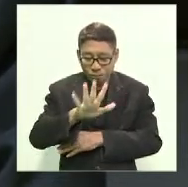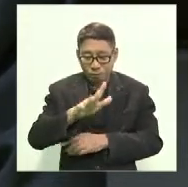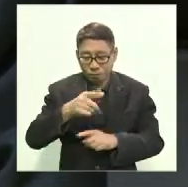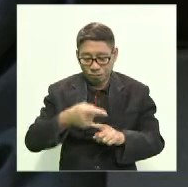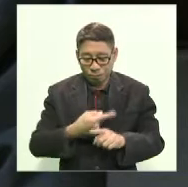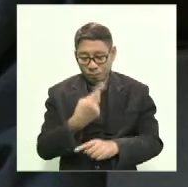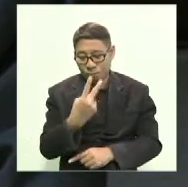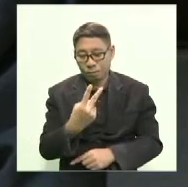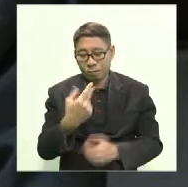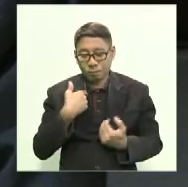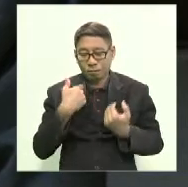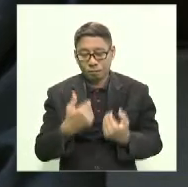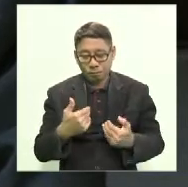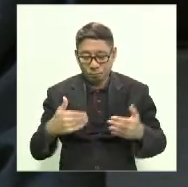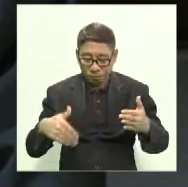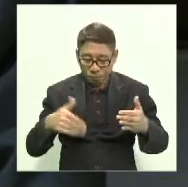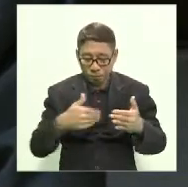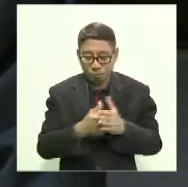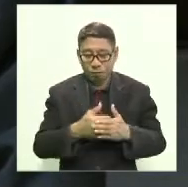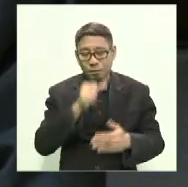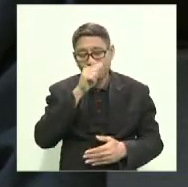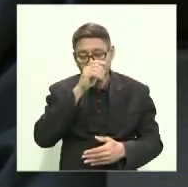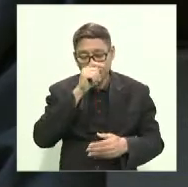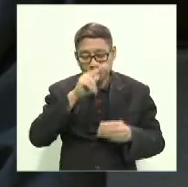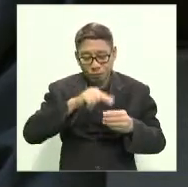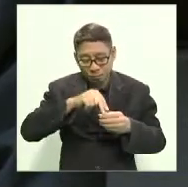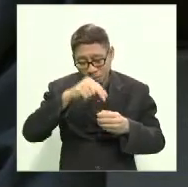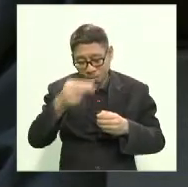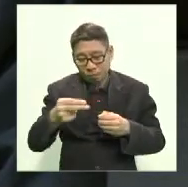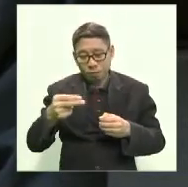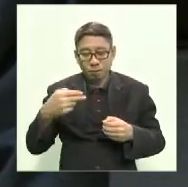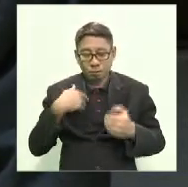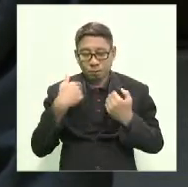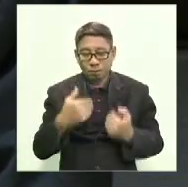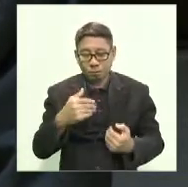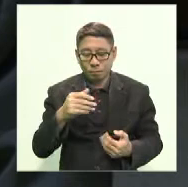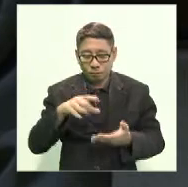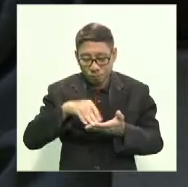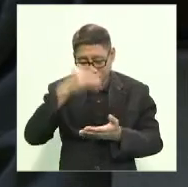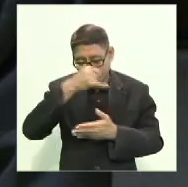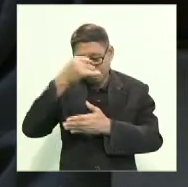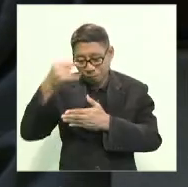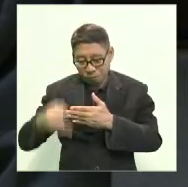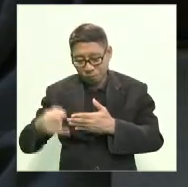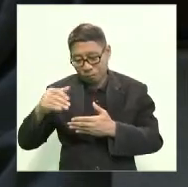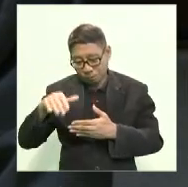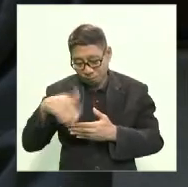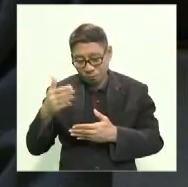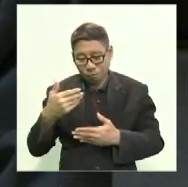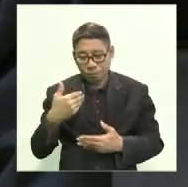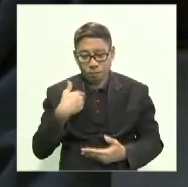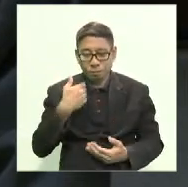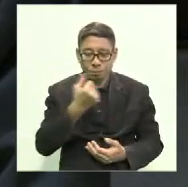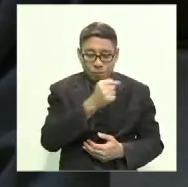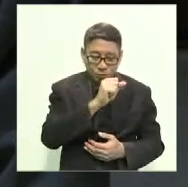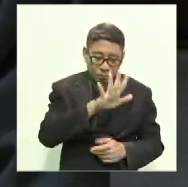ราะนโยบาย TCAS การสอบเข้ามหาวิทยาลัยแกดแพทเนี่ยต้องให้เรียนให้จบก่อน15เดือน